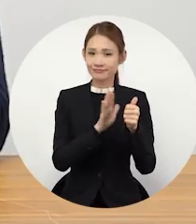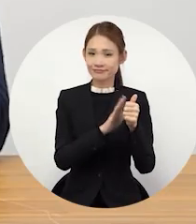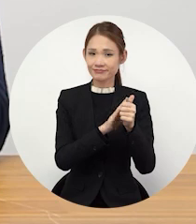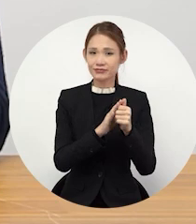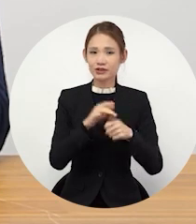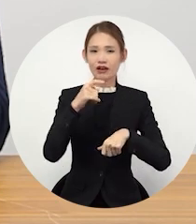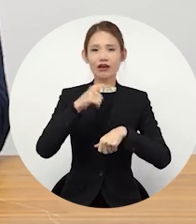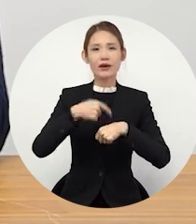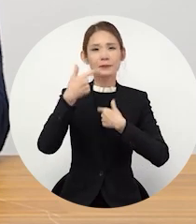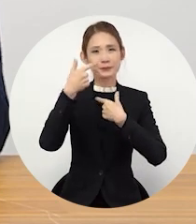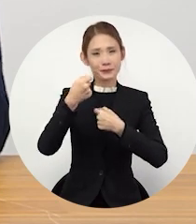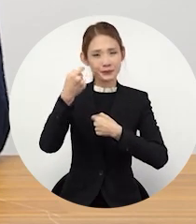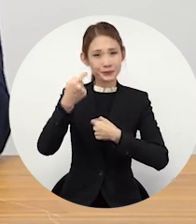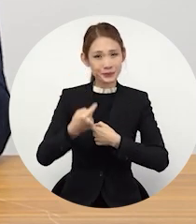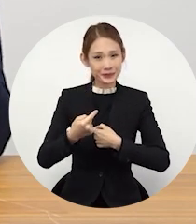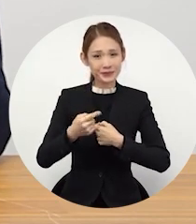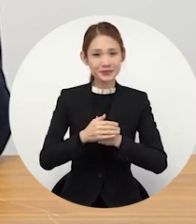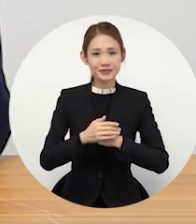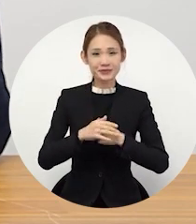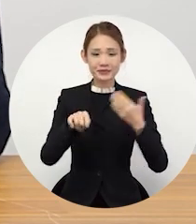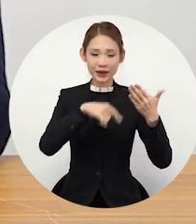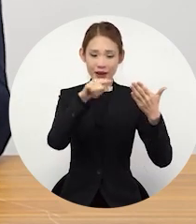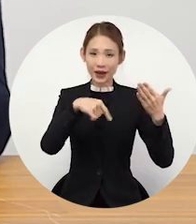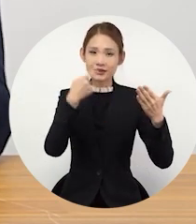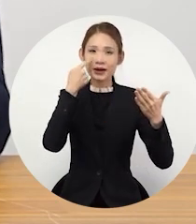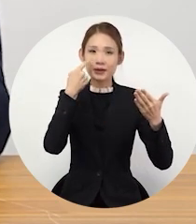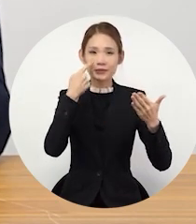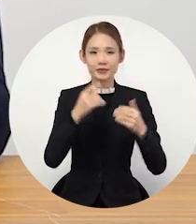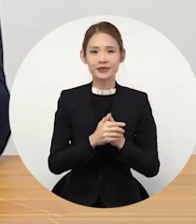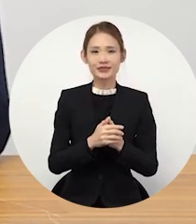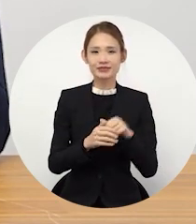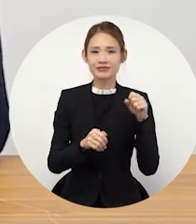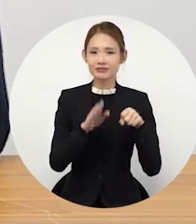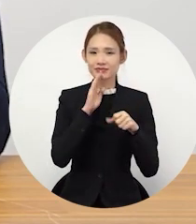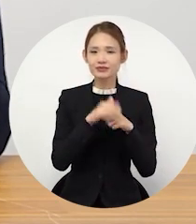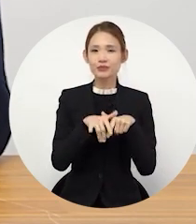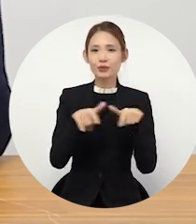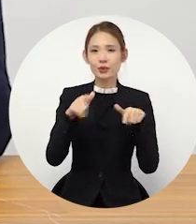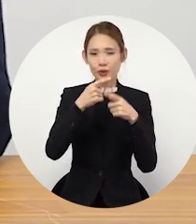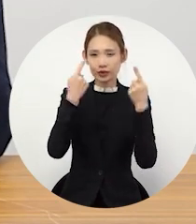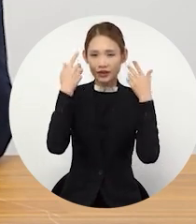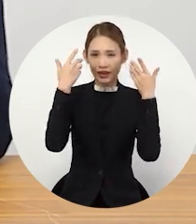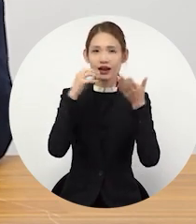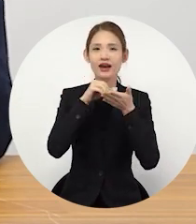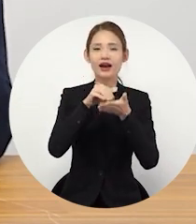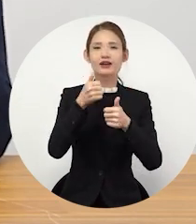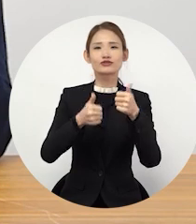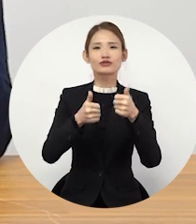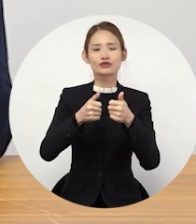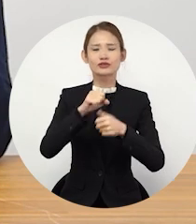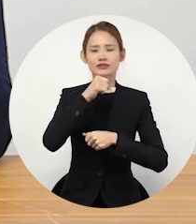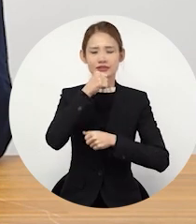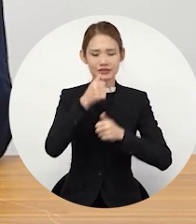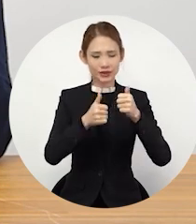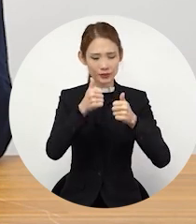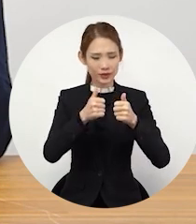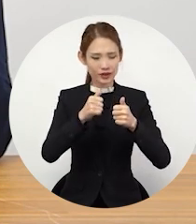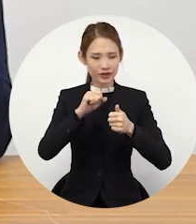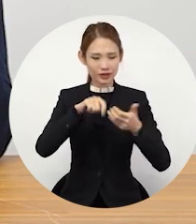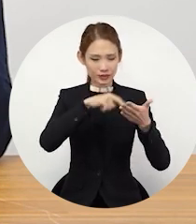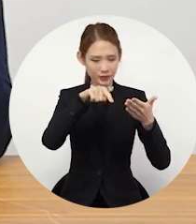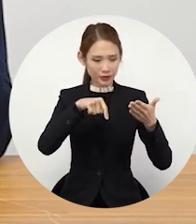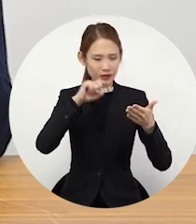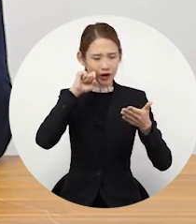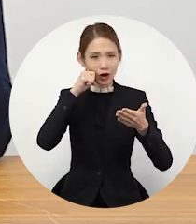네, 현학 씨. 네. 시간이 또 왔어요. 네, 네, 이제 맞춰야 되거든요. 그렇죠. 그런데 보통 수능 시험에서 정답이